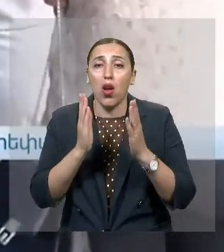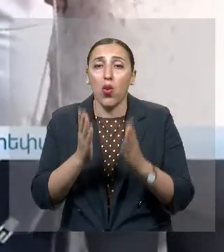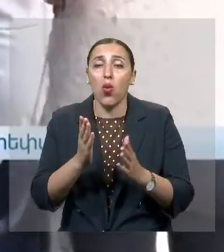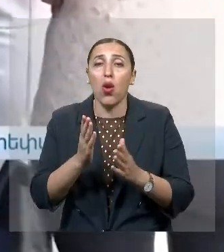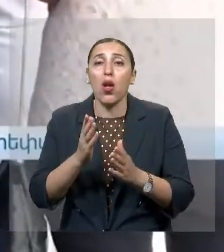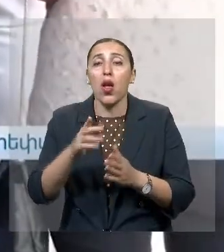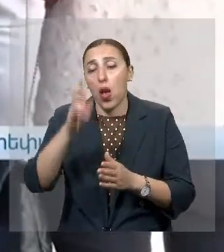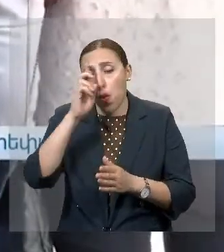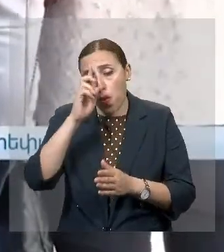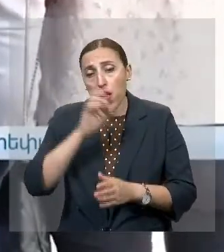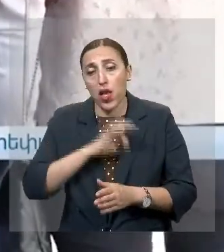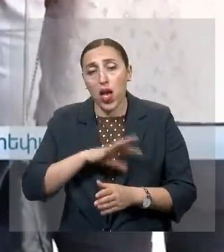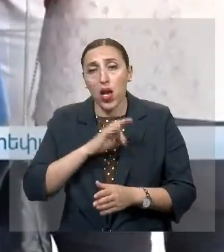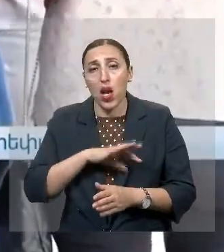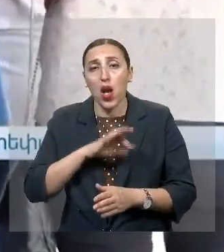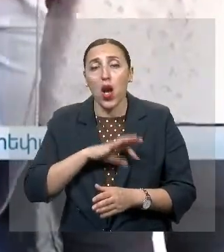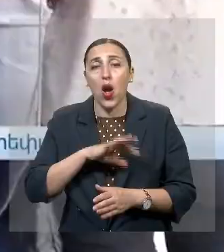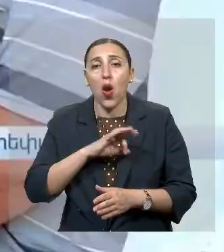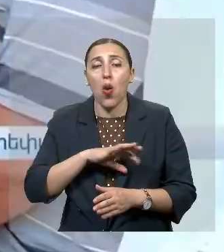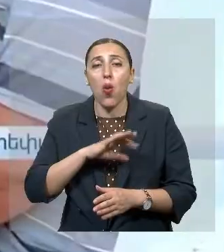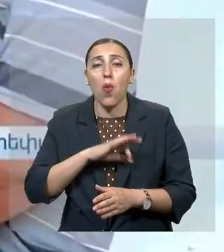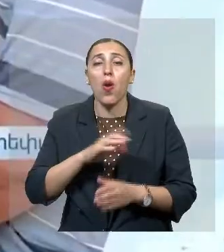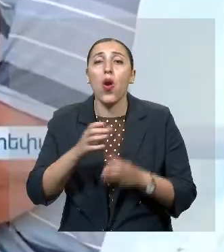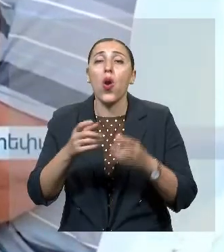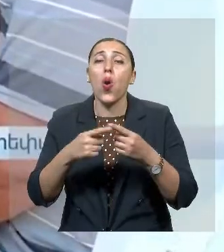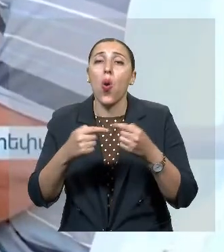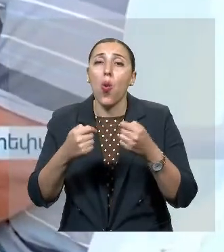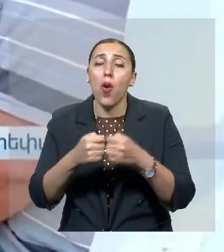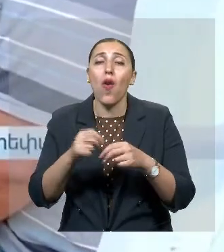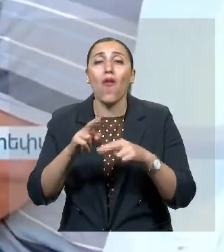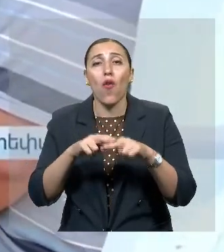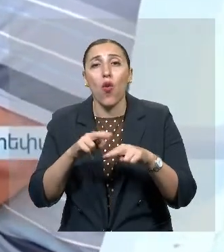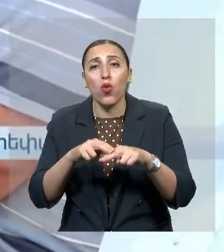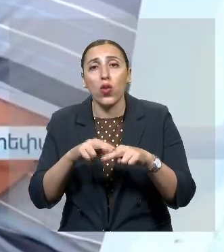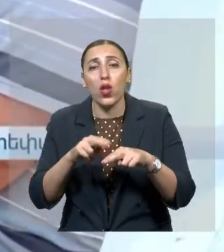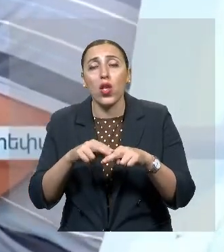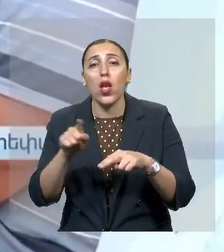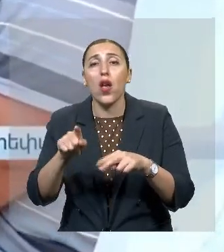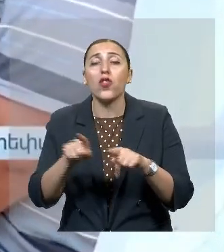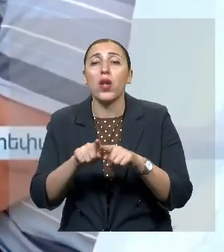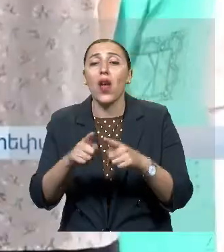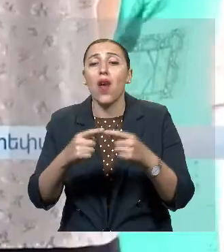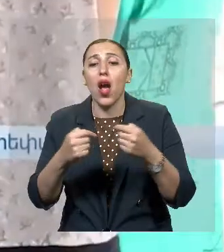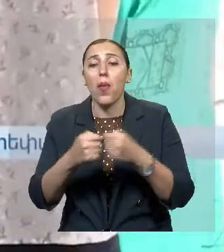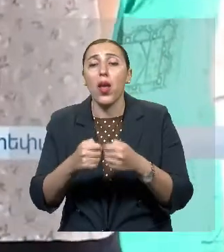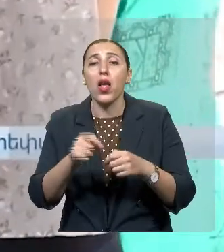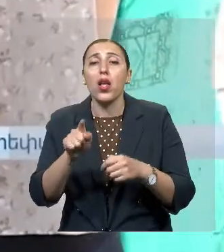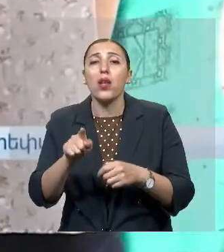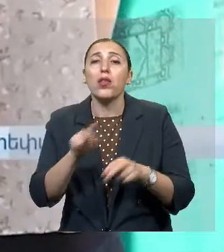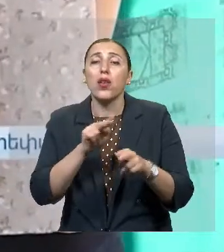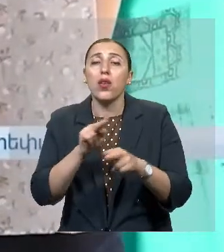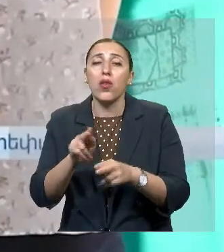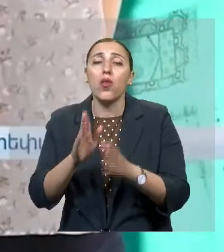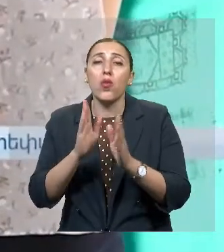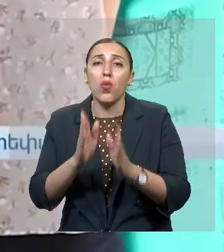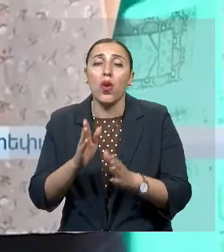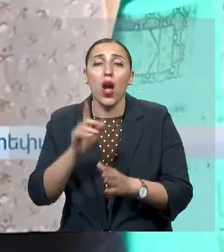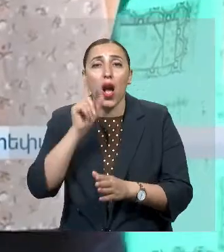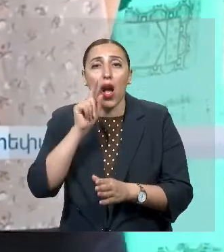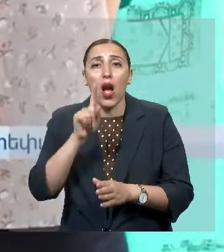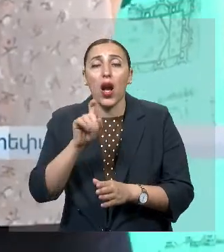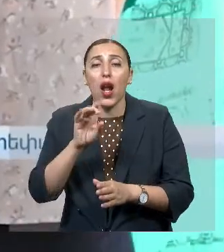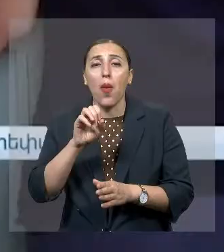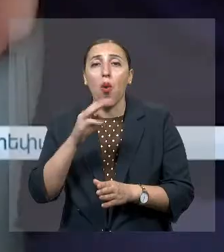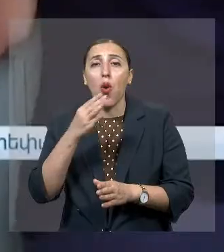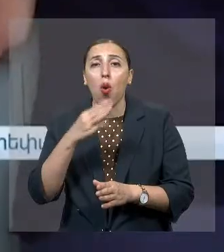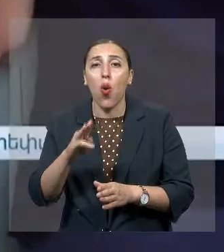է պետեկամուտների կոմիտեի, ոստիկանության ու համայնքապետարանի հսկողությամբ։ Ադրբեջանական ալյուրը հայկական խրամորթից 1